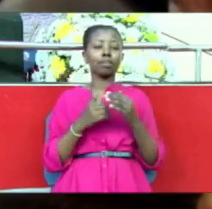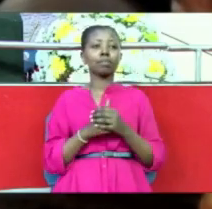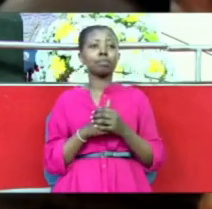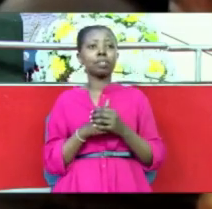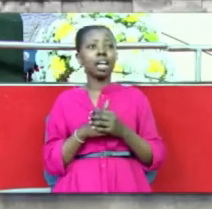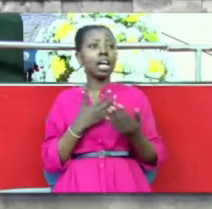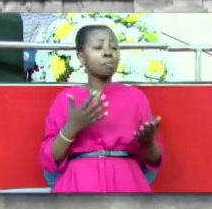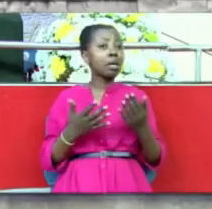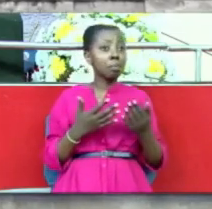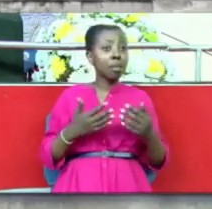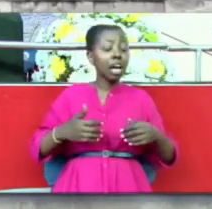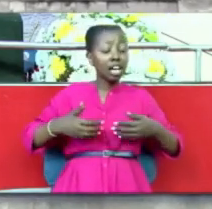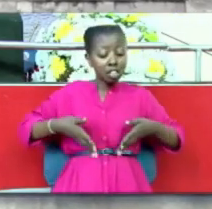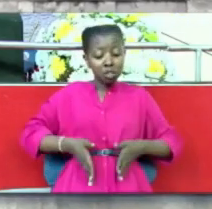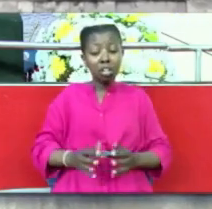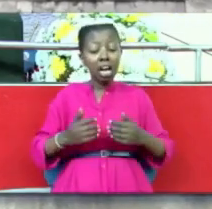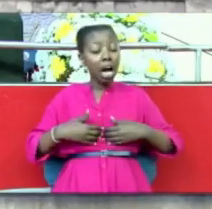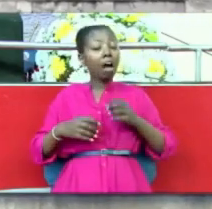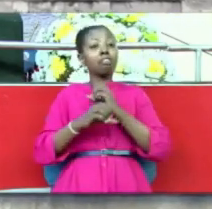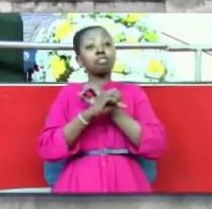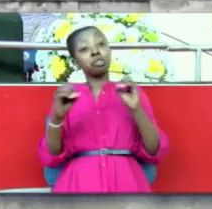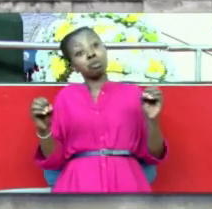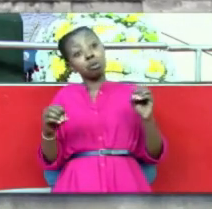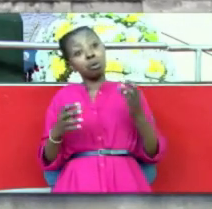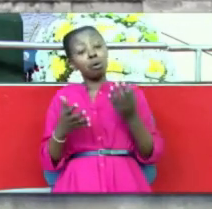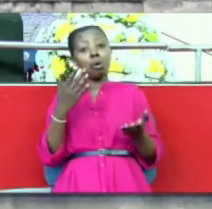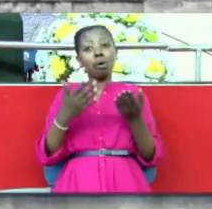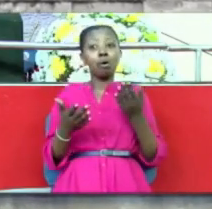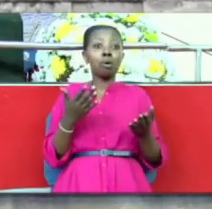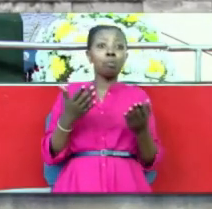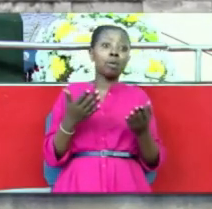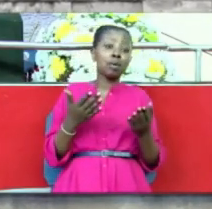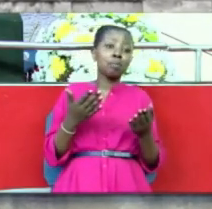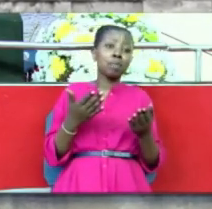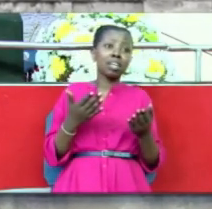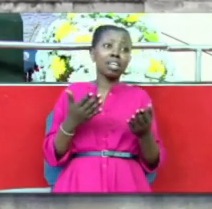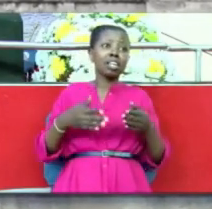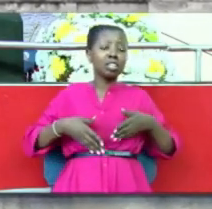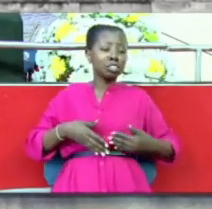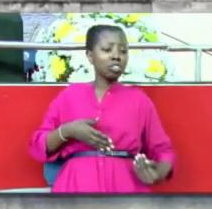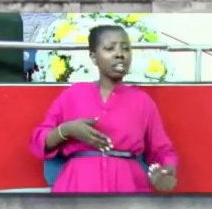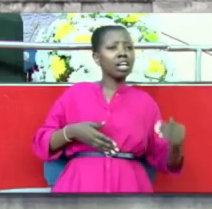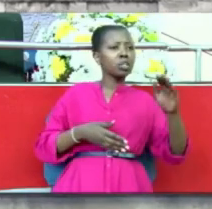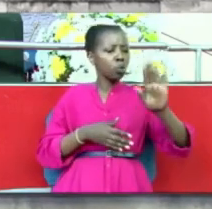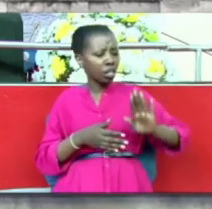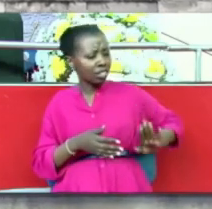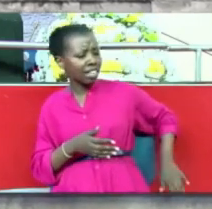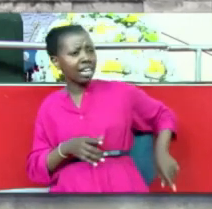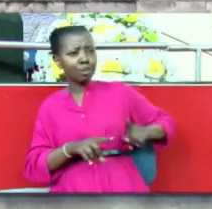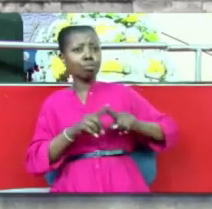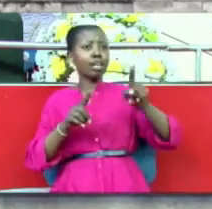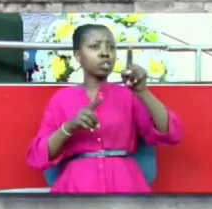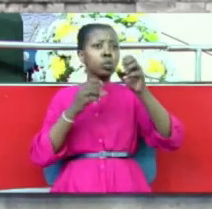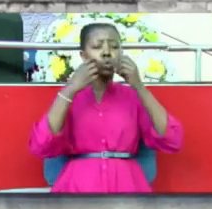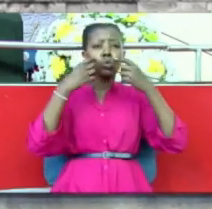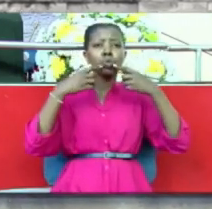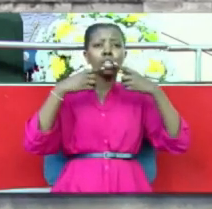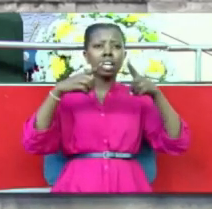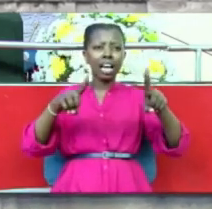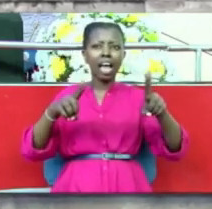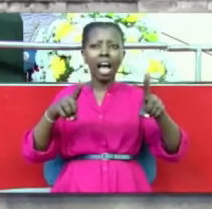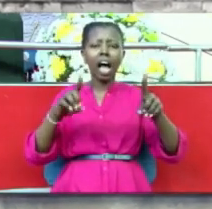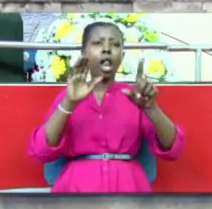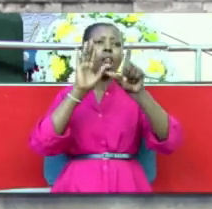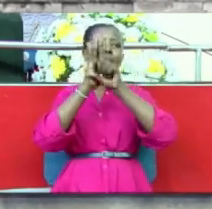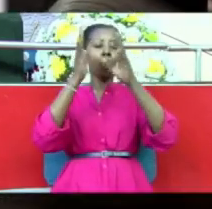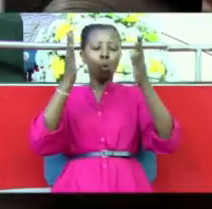hauna. Ama uko nako kanakuwa last. Uko kanasomaga. But you declare, wakili.